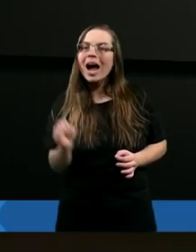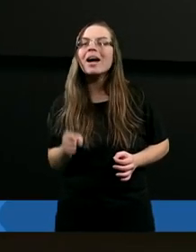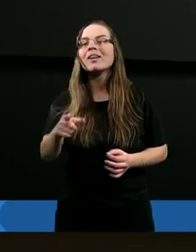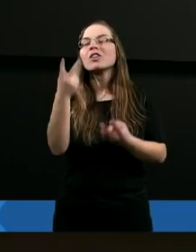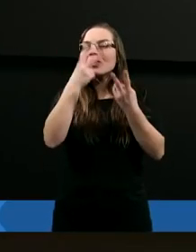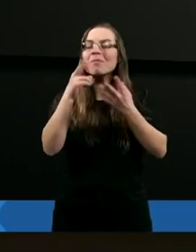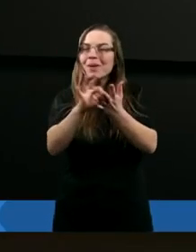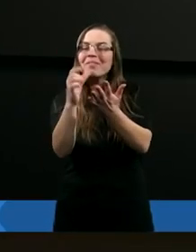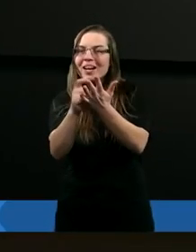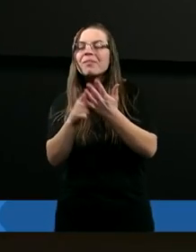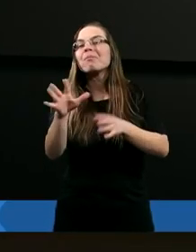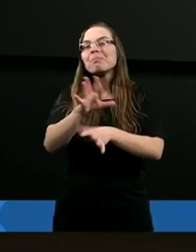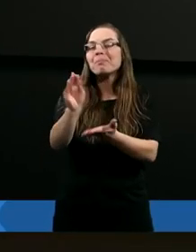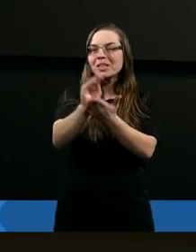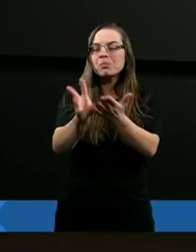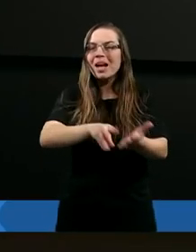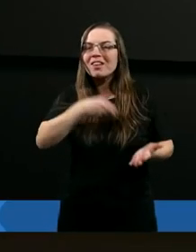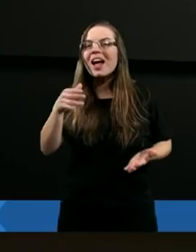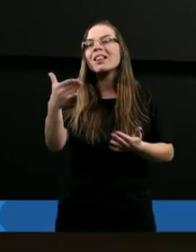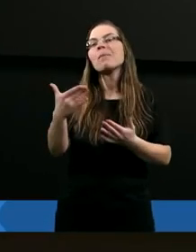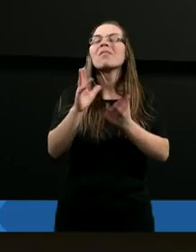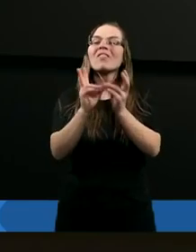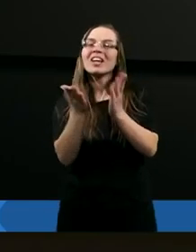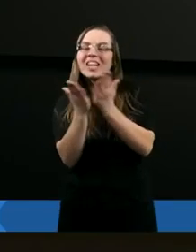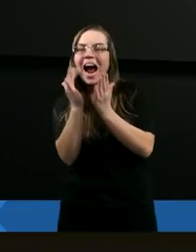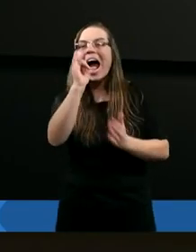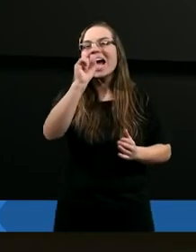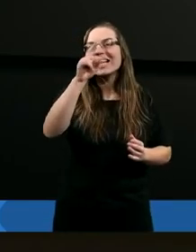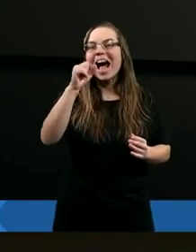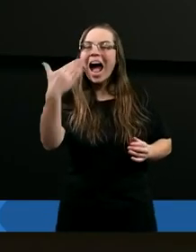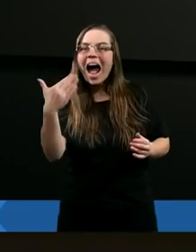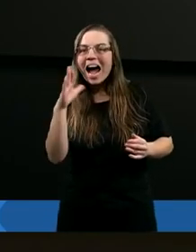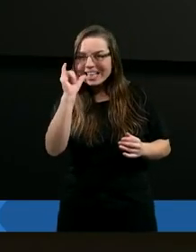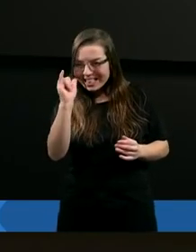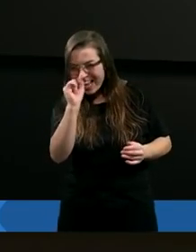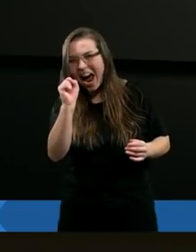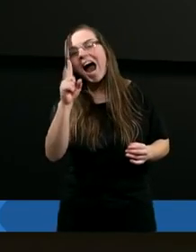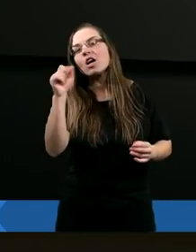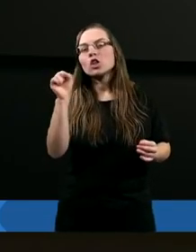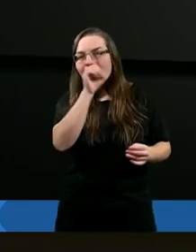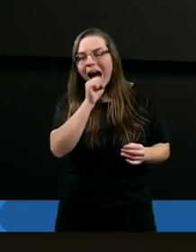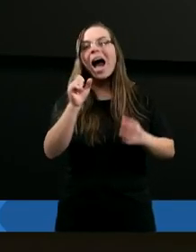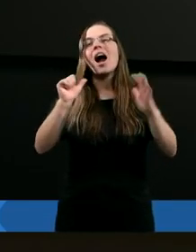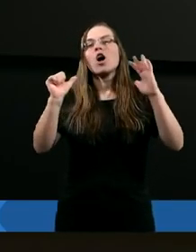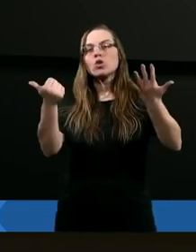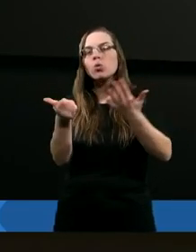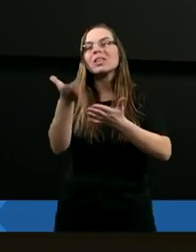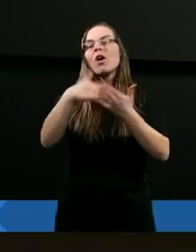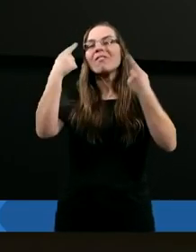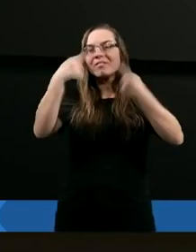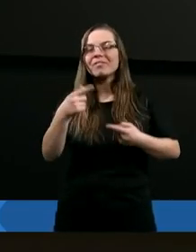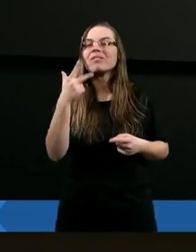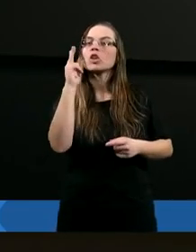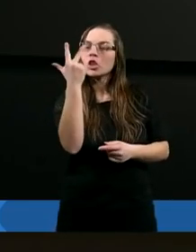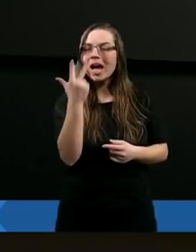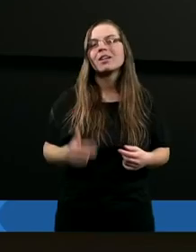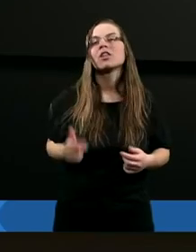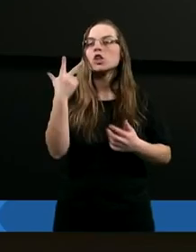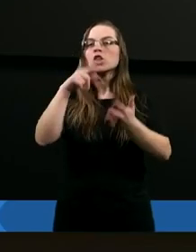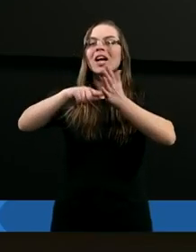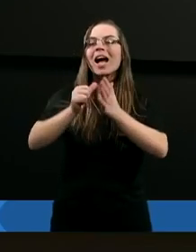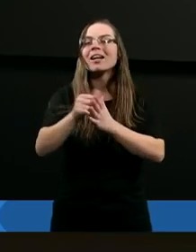pewnym wersetom w Piśmie Świętym. Mamy w Księdze Izajasza w rozdziale szóstym, wiersz trzeci, trzykrotnie, jest